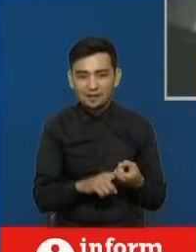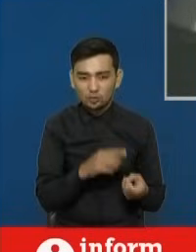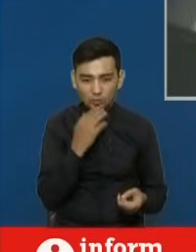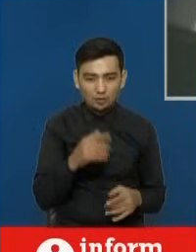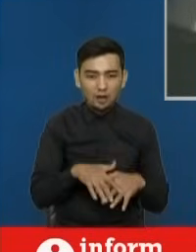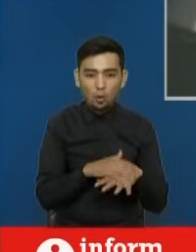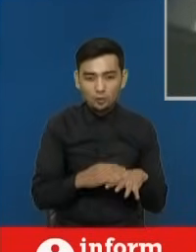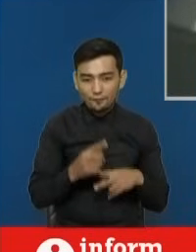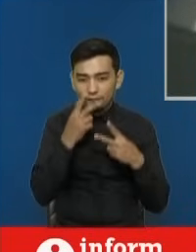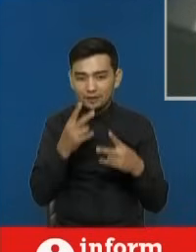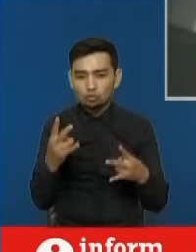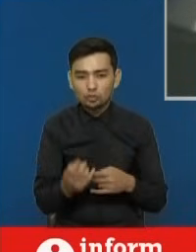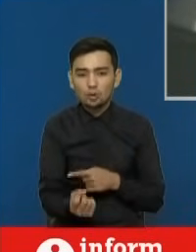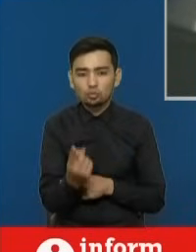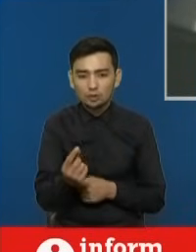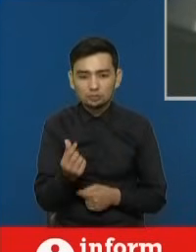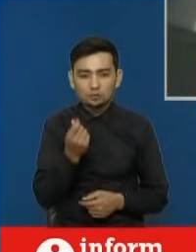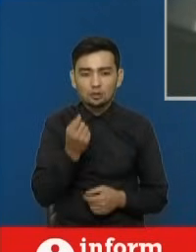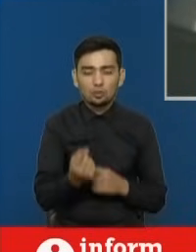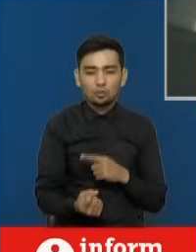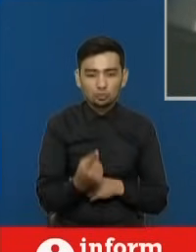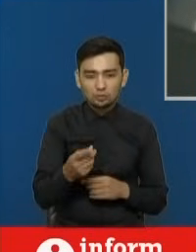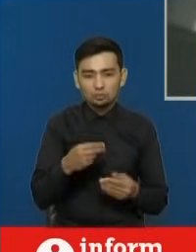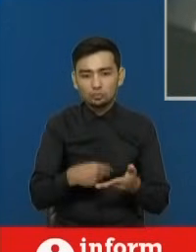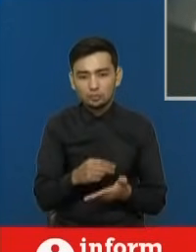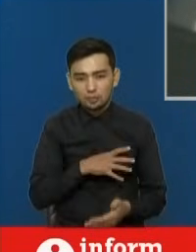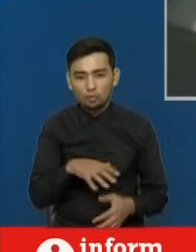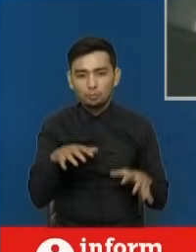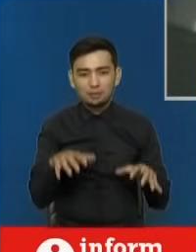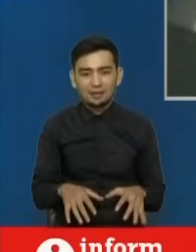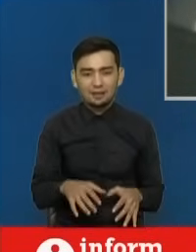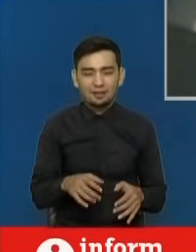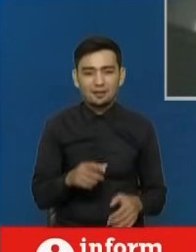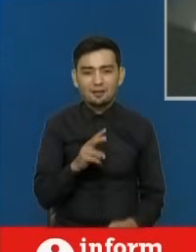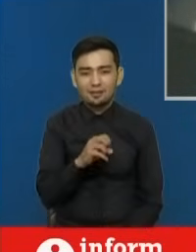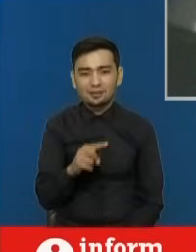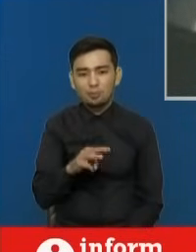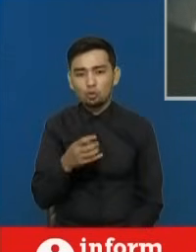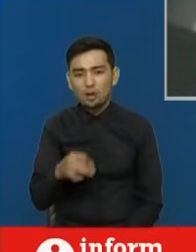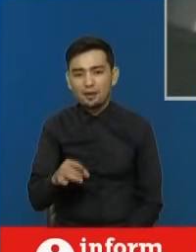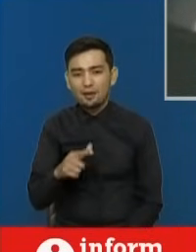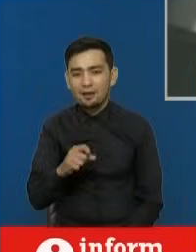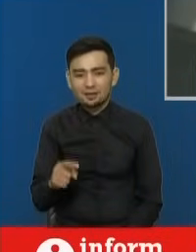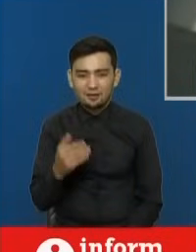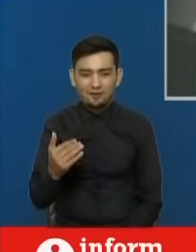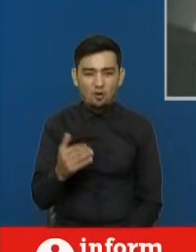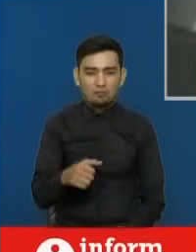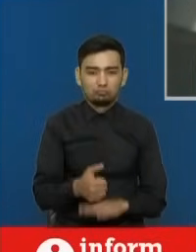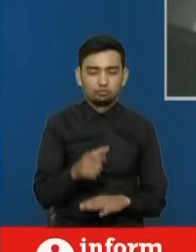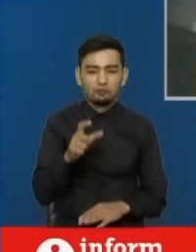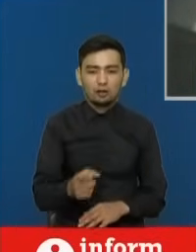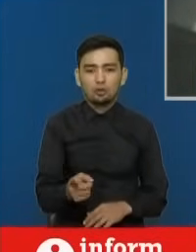должны видеть, сколько имущества, например, у председателя Казмунайгаза, да, к примеру.